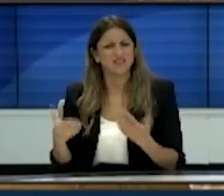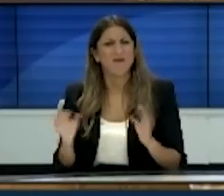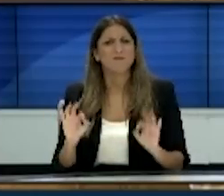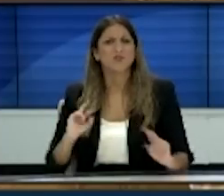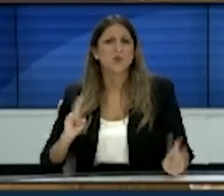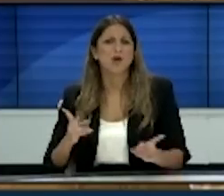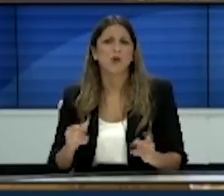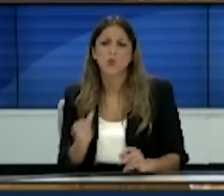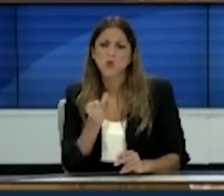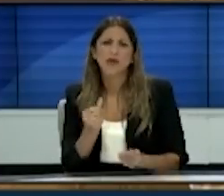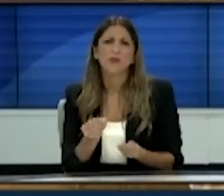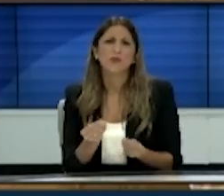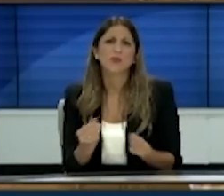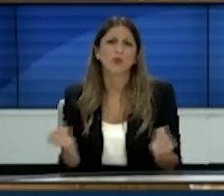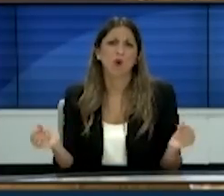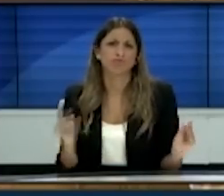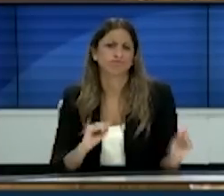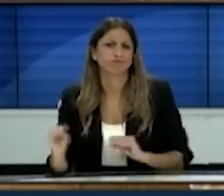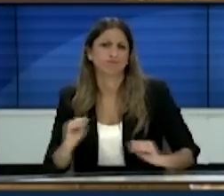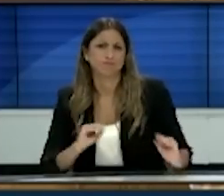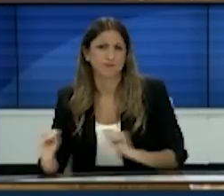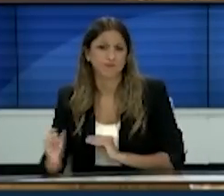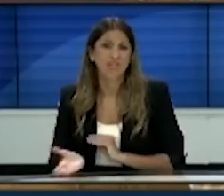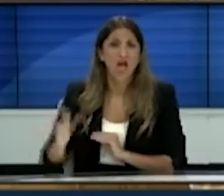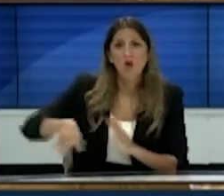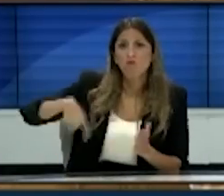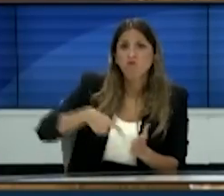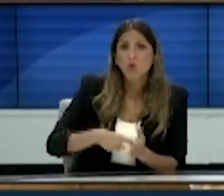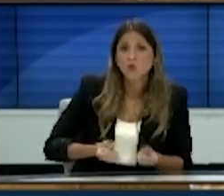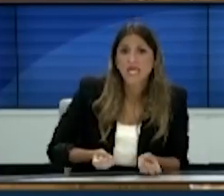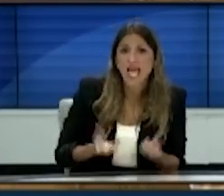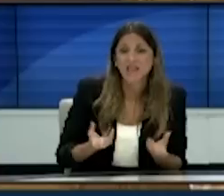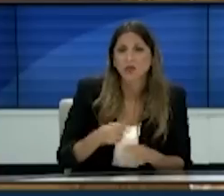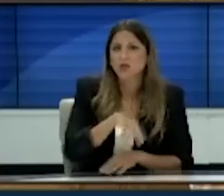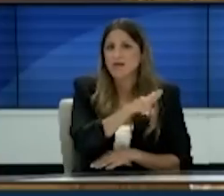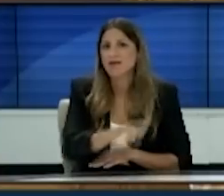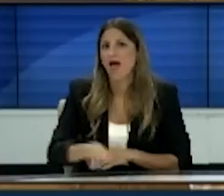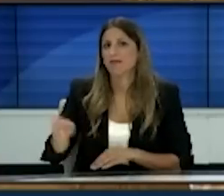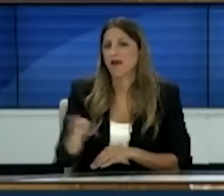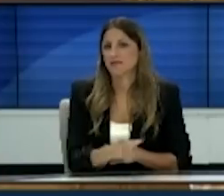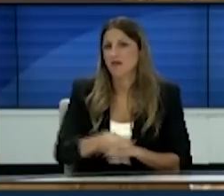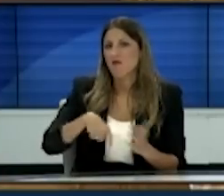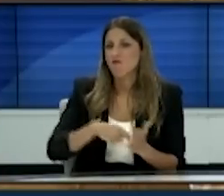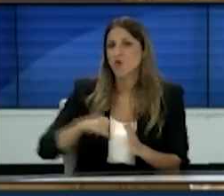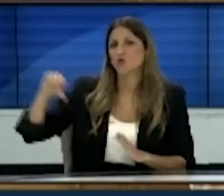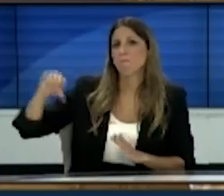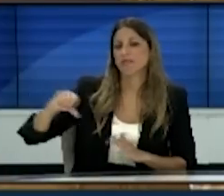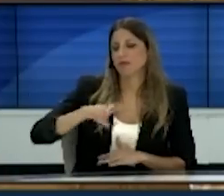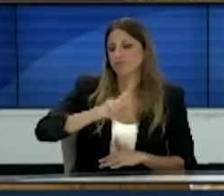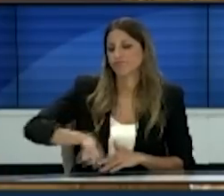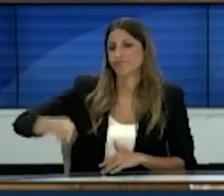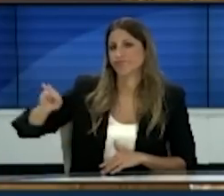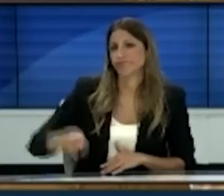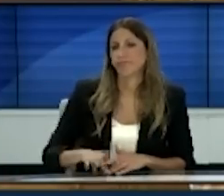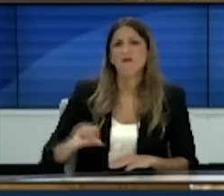αερίου. Χωρίς κατάργηση του ειδικού φόρου κατανάλωσης, του ΦΠΑ σε πετρέλαιο, βενζίνη,